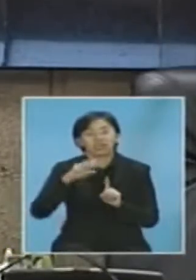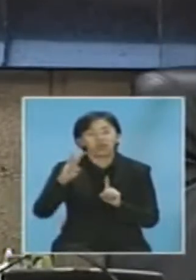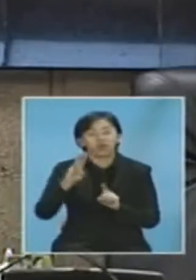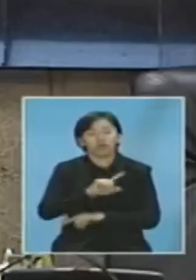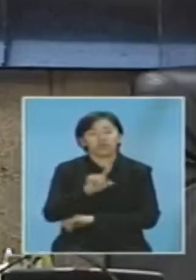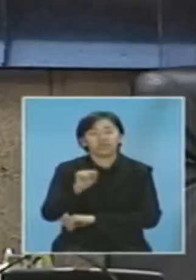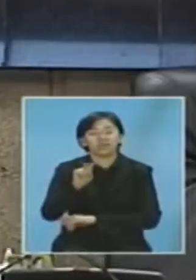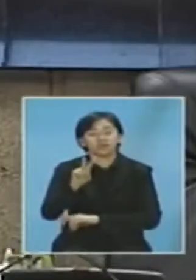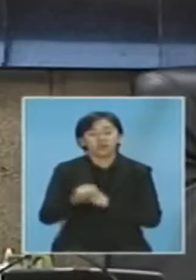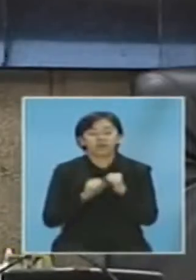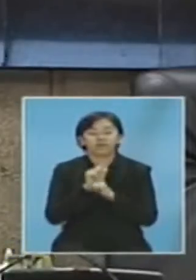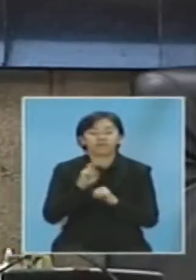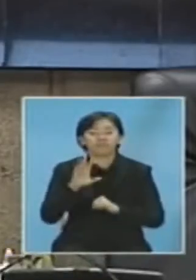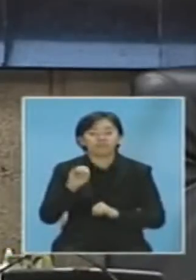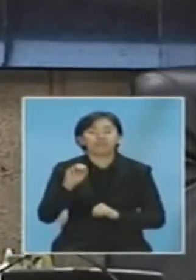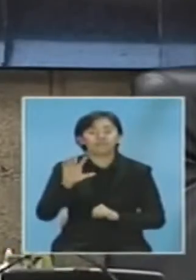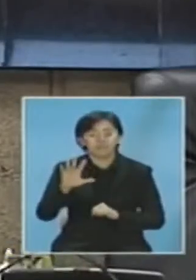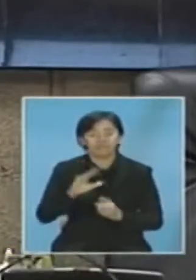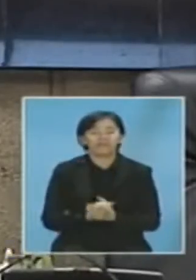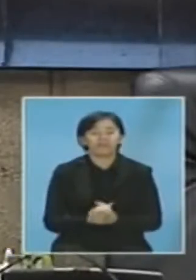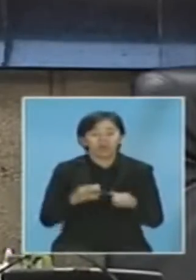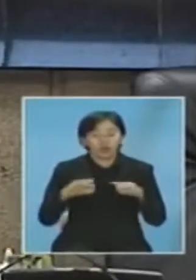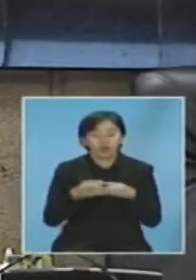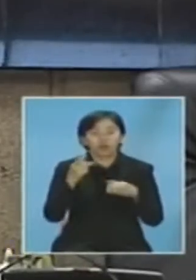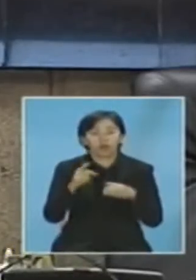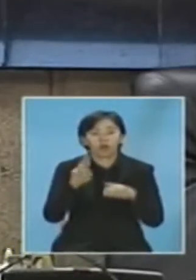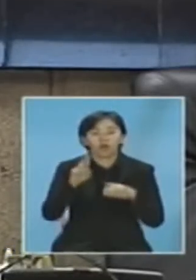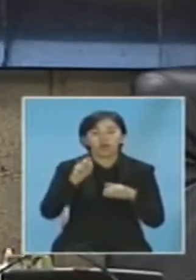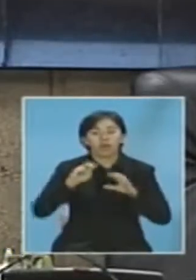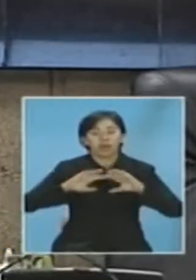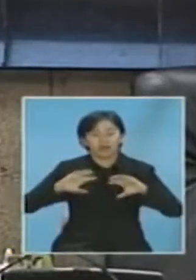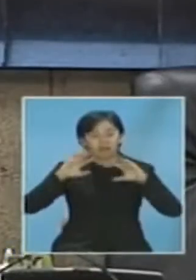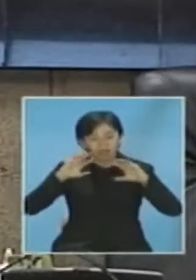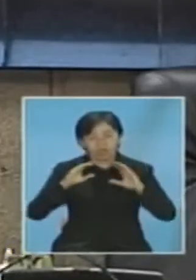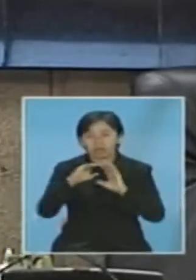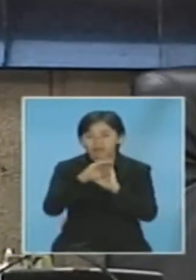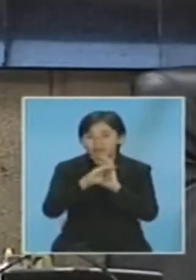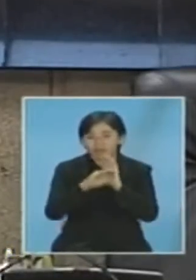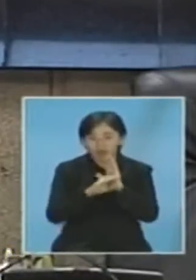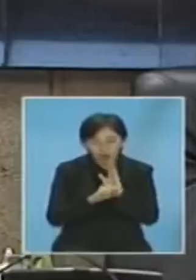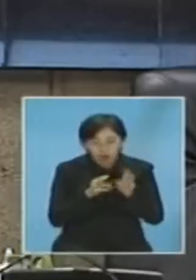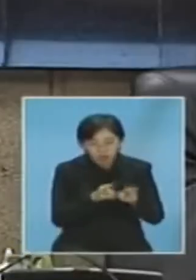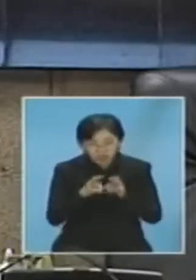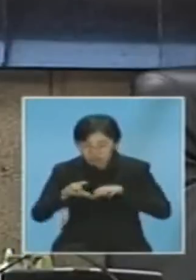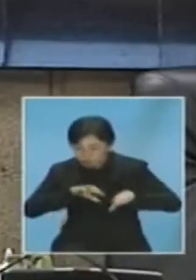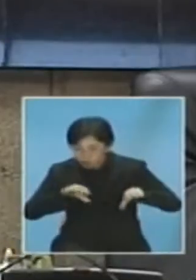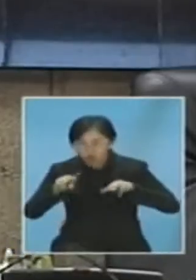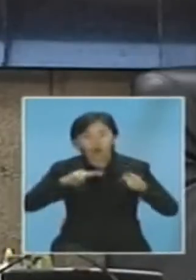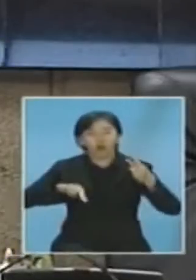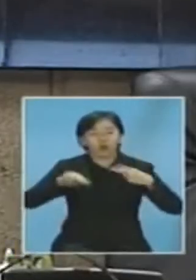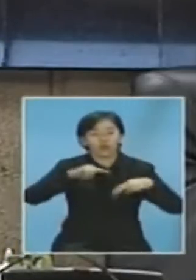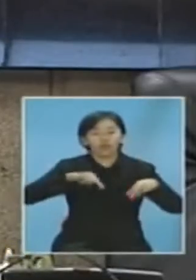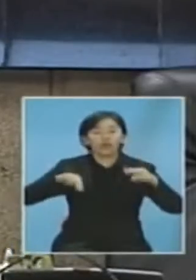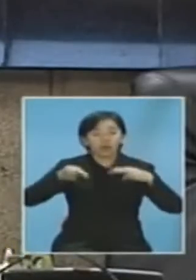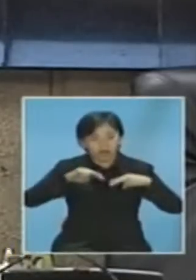น2555ว่าคณะรัฐมนตรีมีมาตรการและกลไกในการควบคุมดูแล